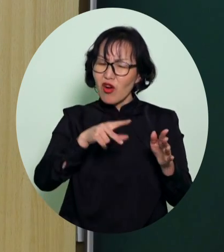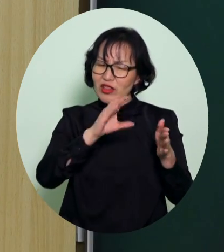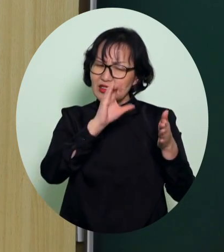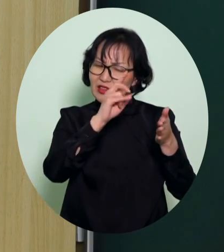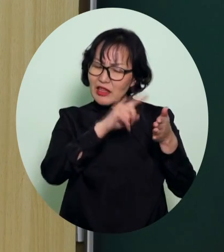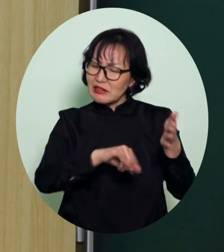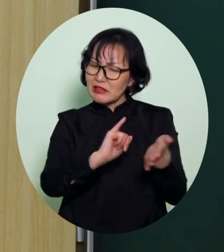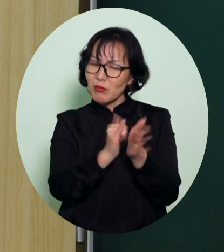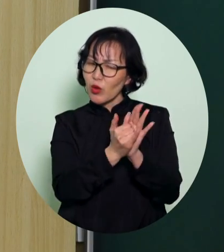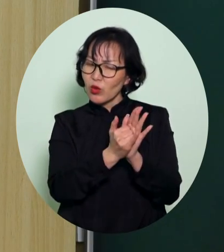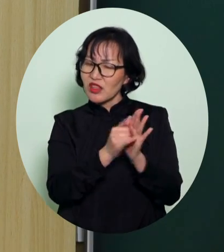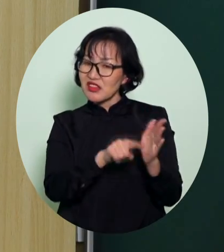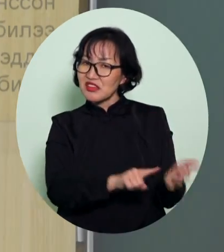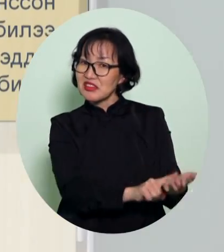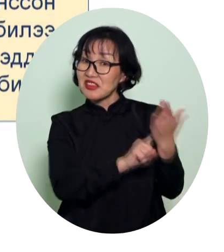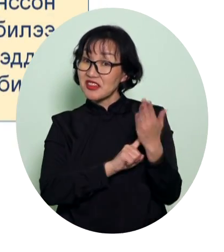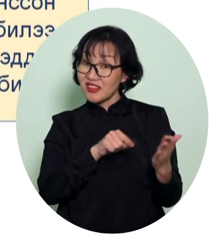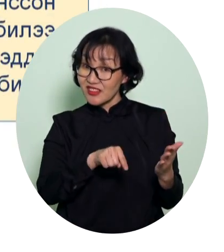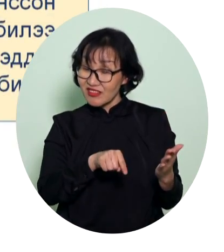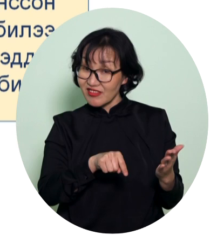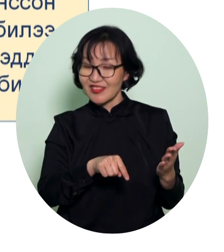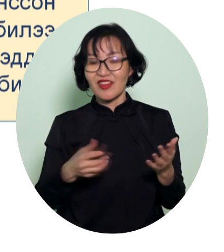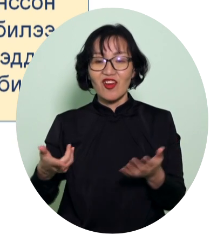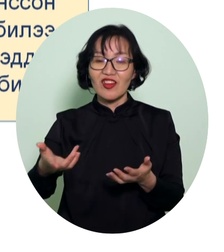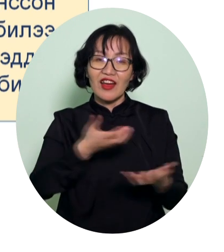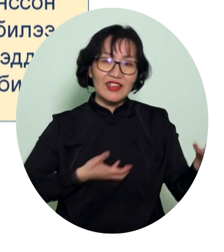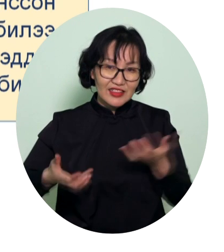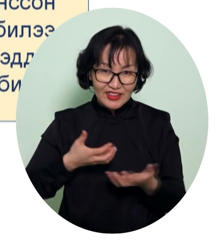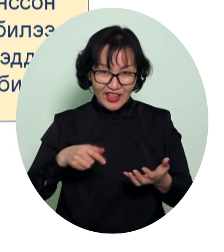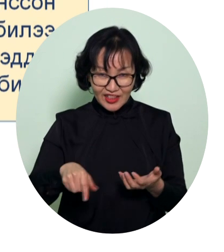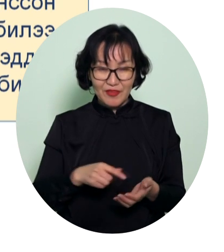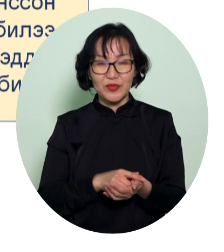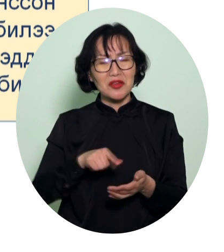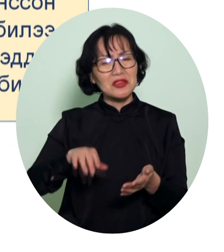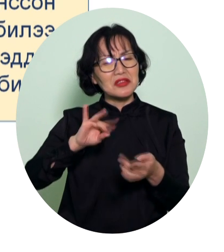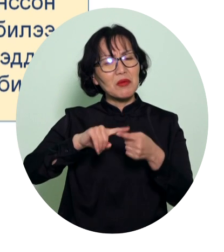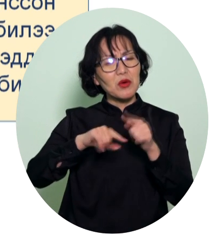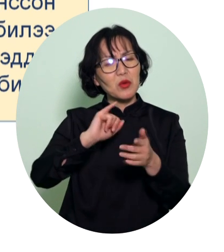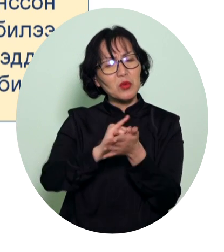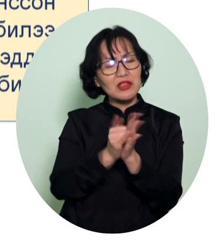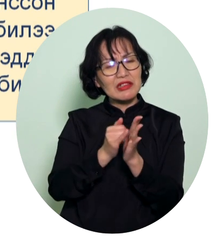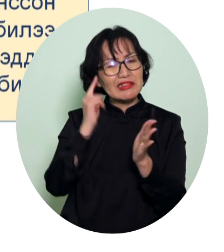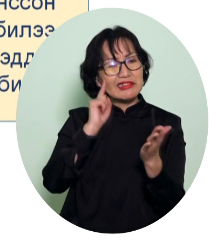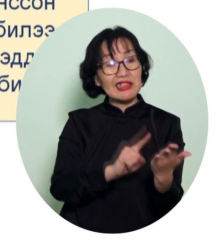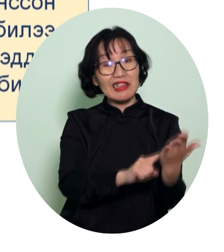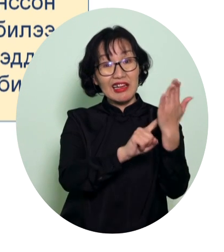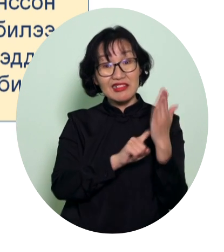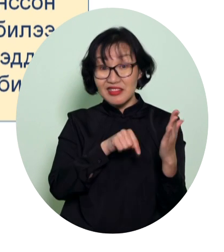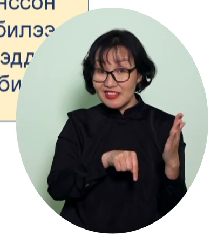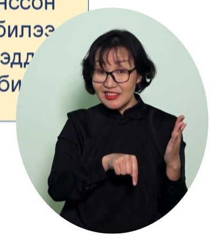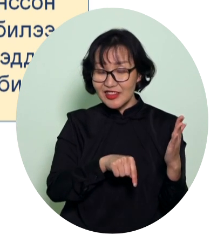санааг илэрхийлж байгааг цөмөрөөр харилцан ярилцъя. За багш нь энэ дээр ямар утга санааг илэрхийлж байгааг бичсэн байна.